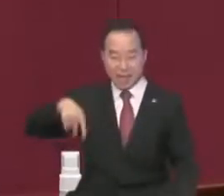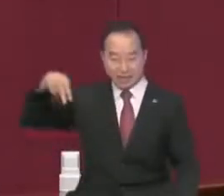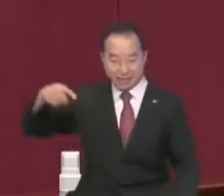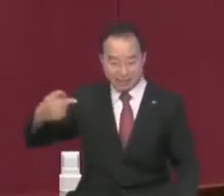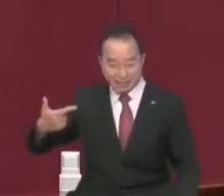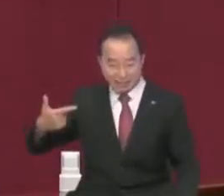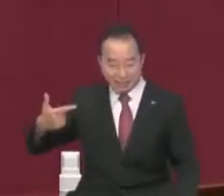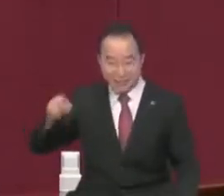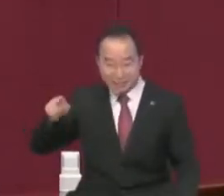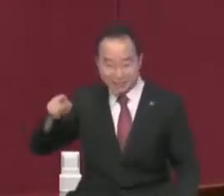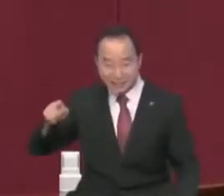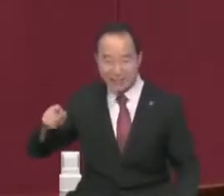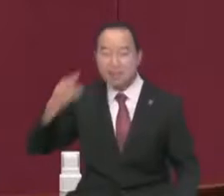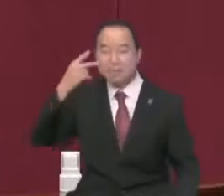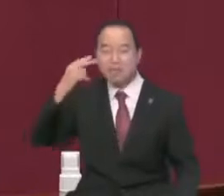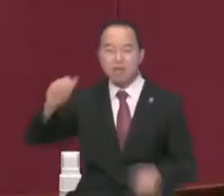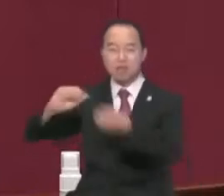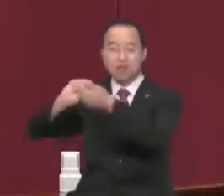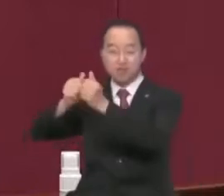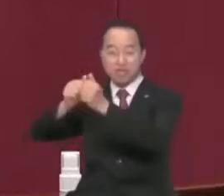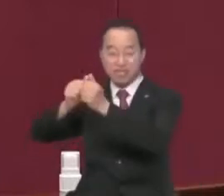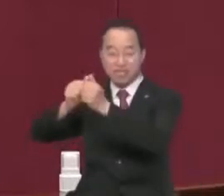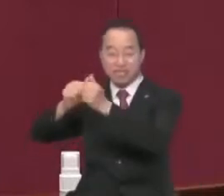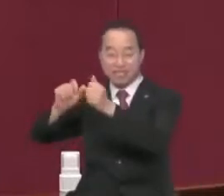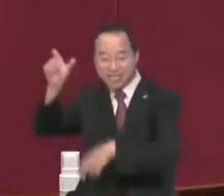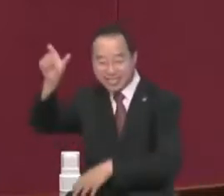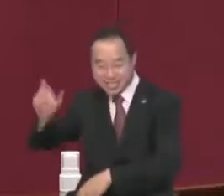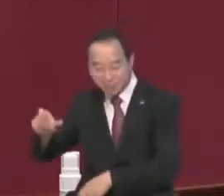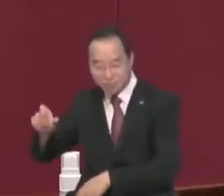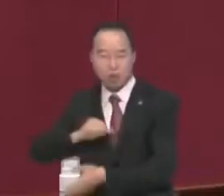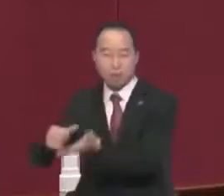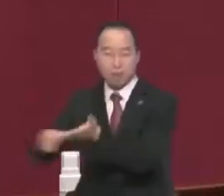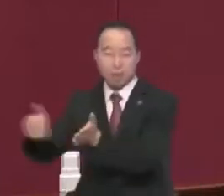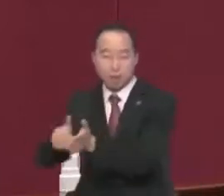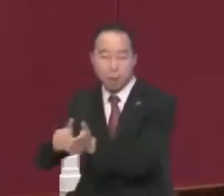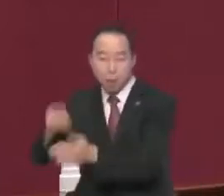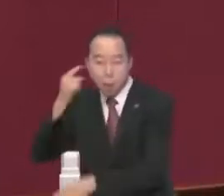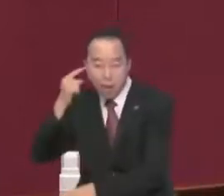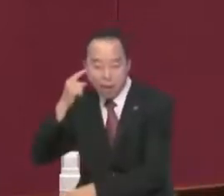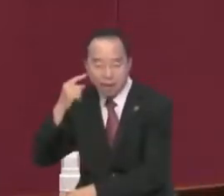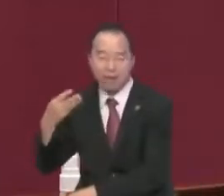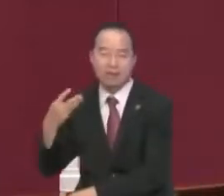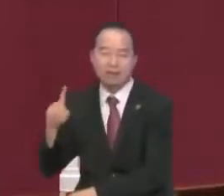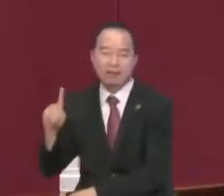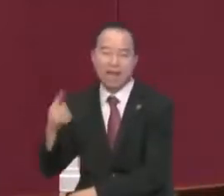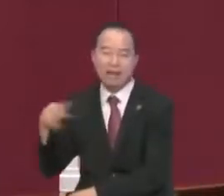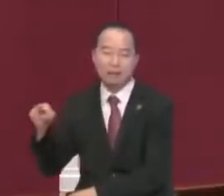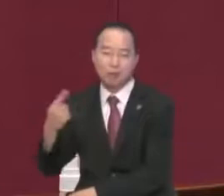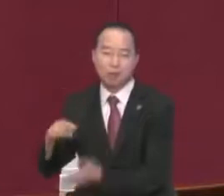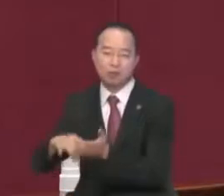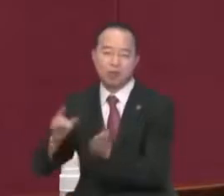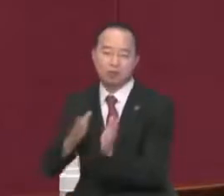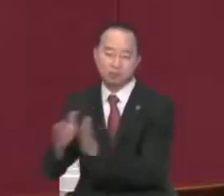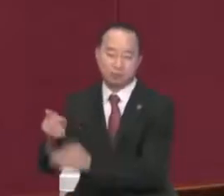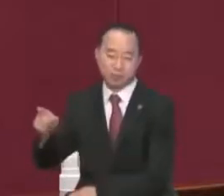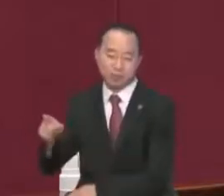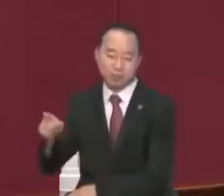퇴출됐습니다. 이유는 탄소 국경세를 준비하고 있습니다. 애플, 페이스북, 아마존 등 글로벌 IT